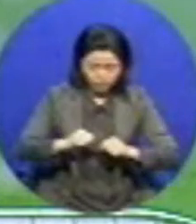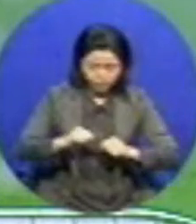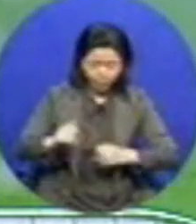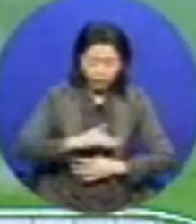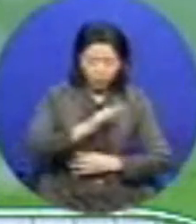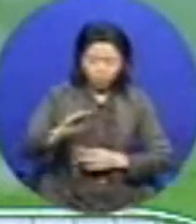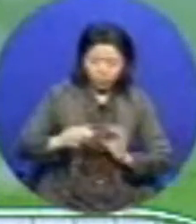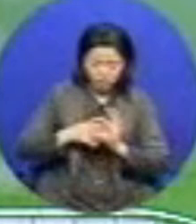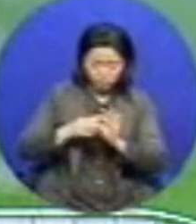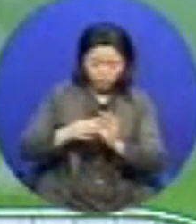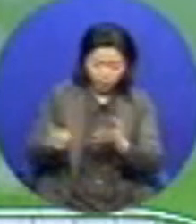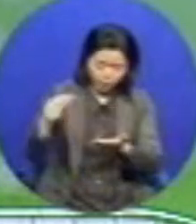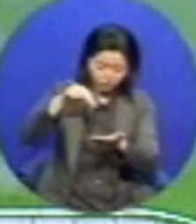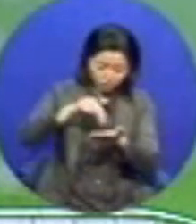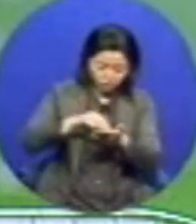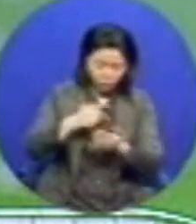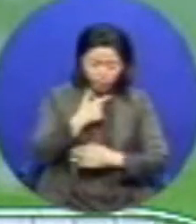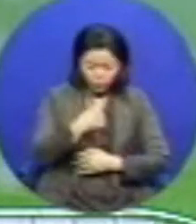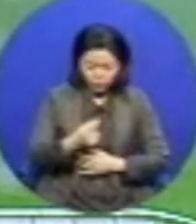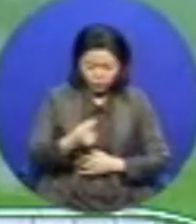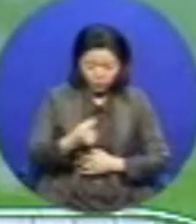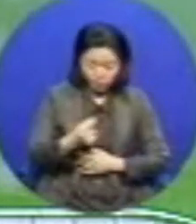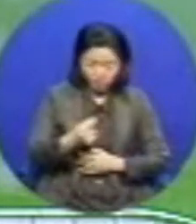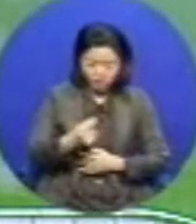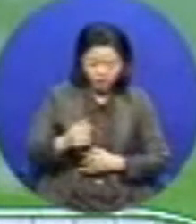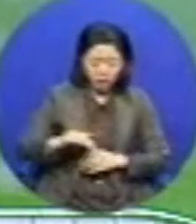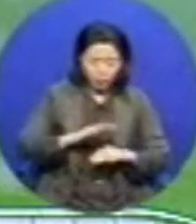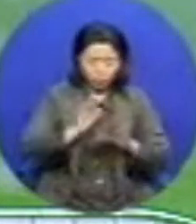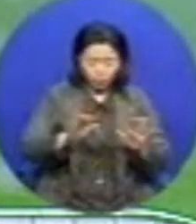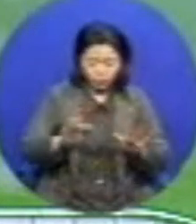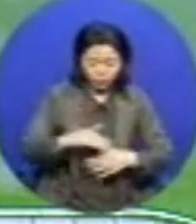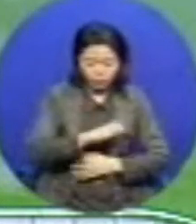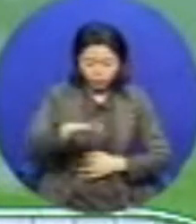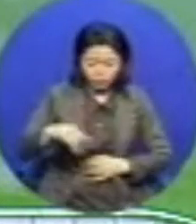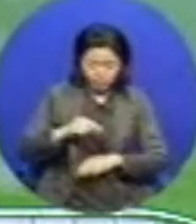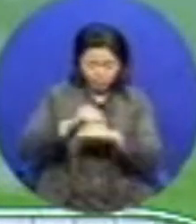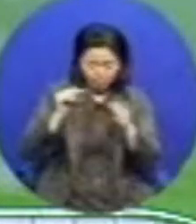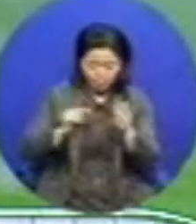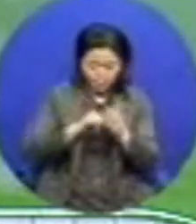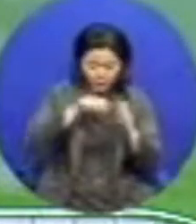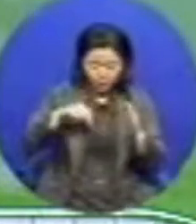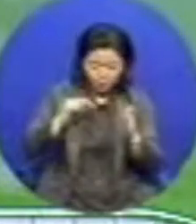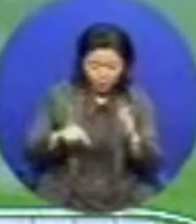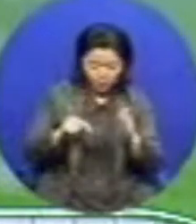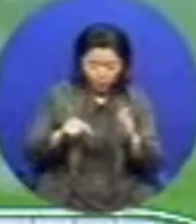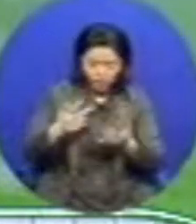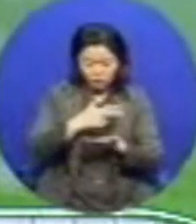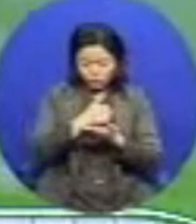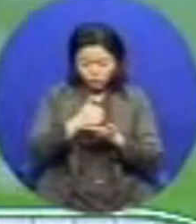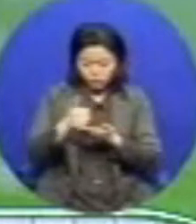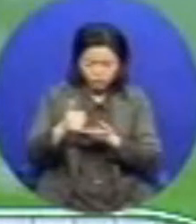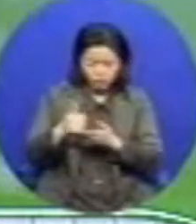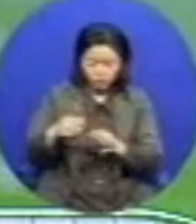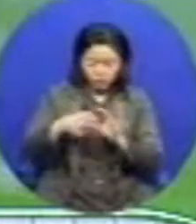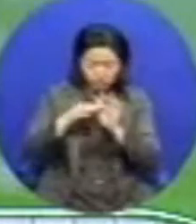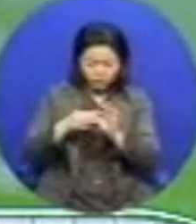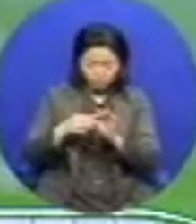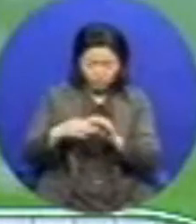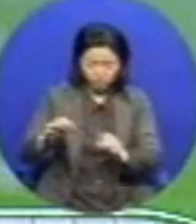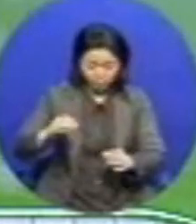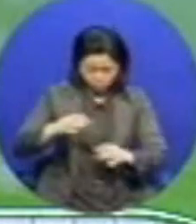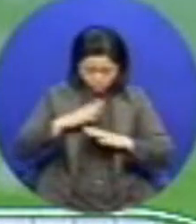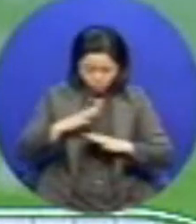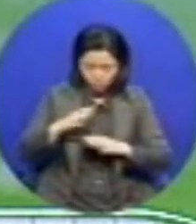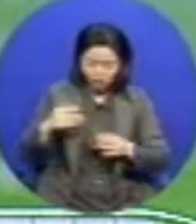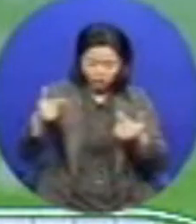우리를 통해 일어나 기원합니다 오늘 저들의 심령 안에 우리 주님으로 인한 놀라운 치유와 회복을 주시옵소서